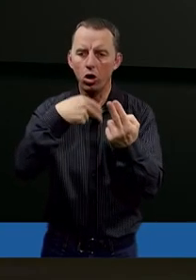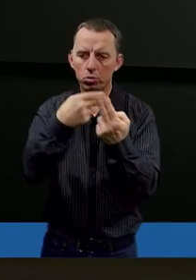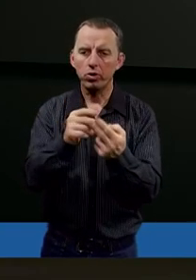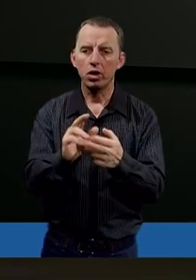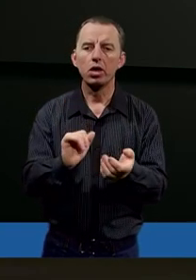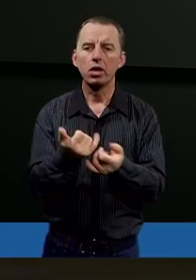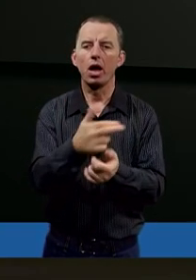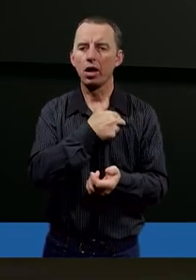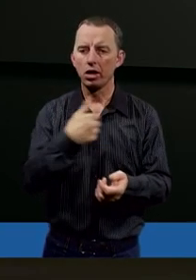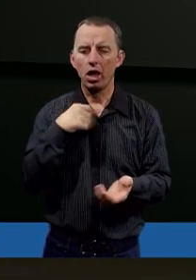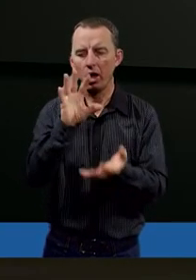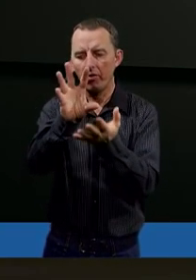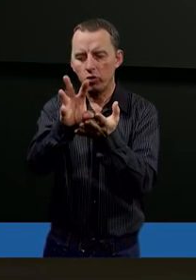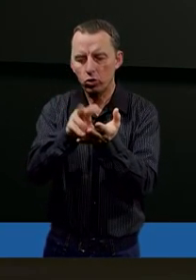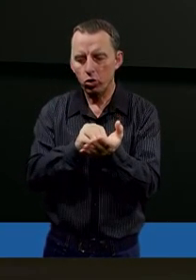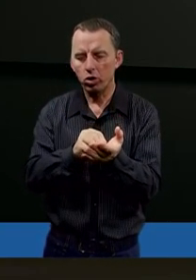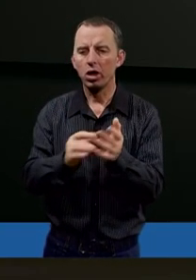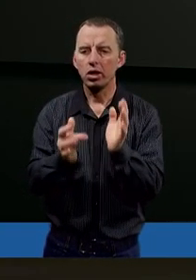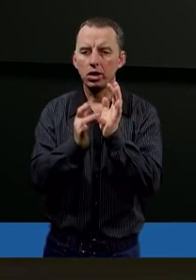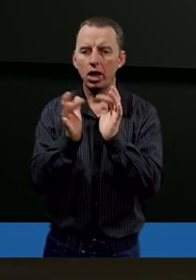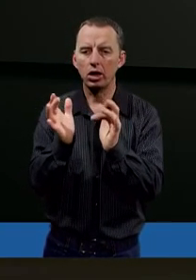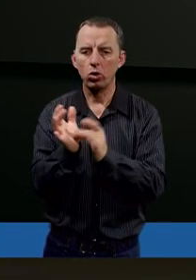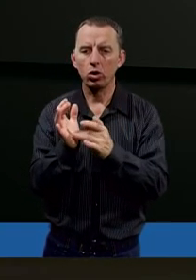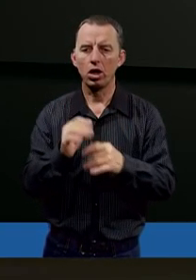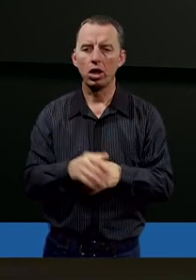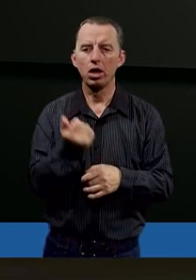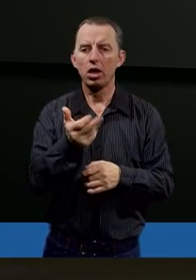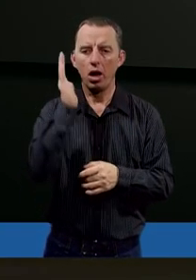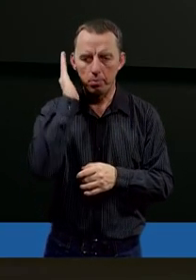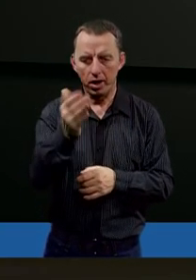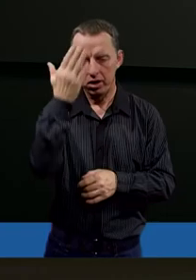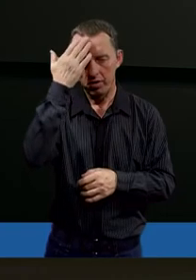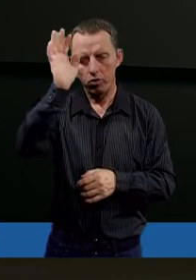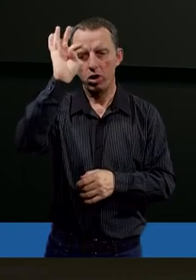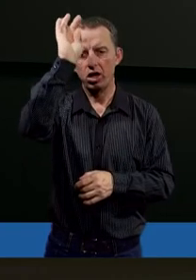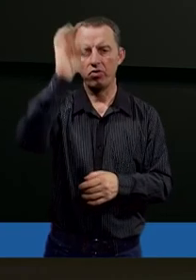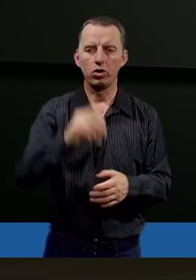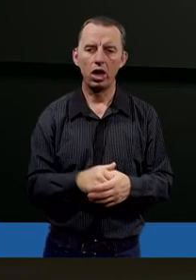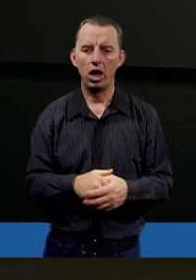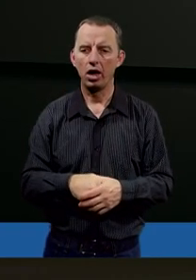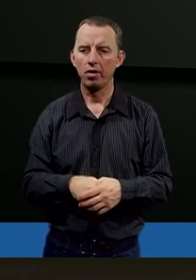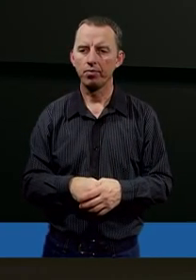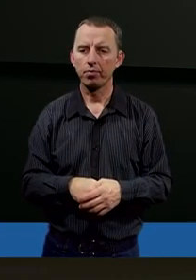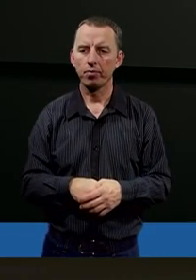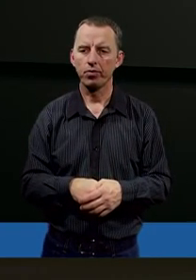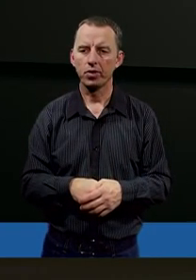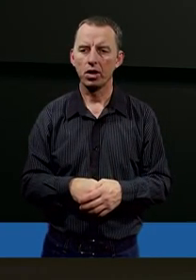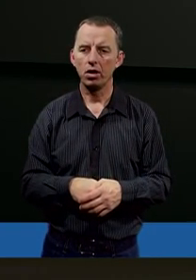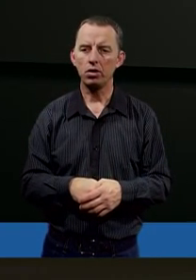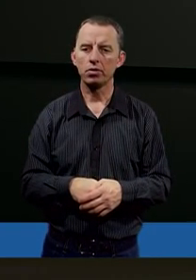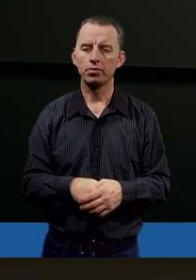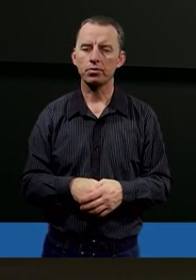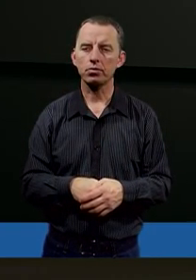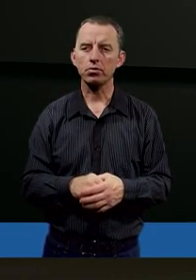jak nasz wzór, Pan Jezus. Niech będzie wola Twoja.